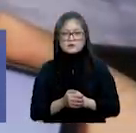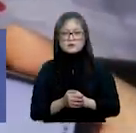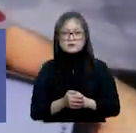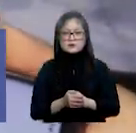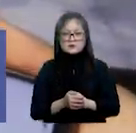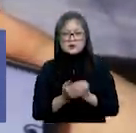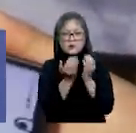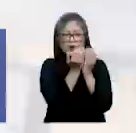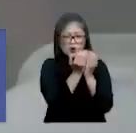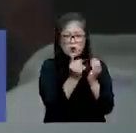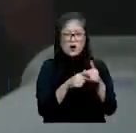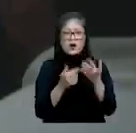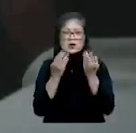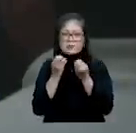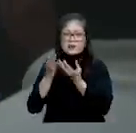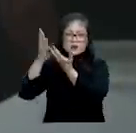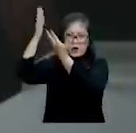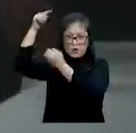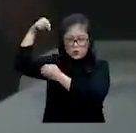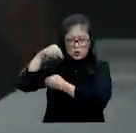dijaga oleh Allah subhanahu wa ta'ala